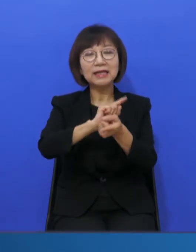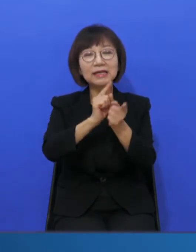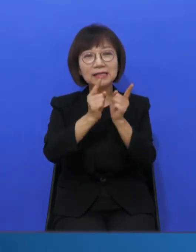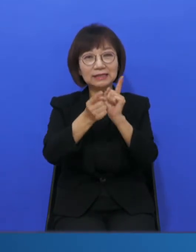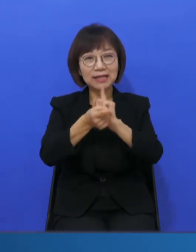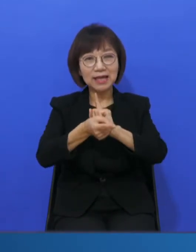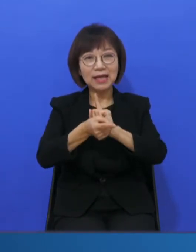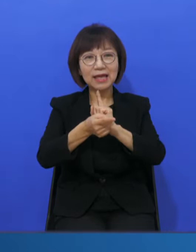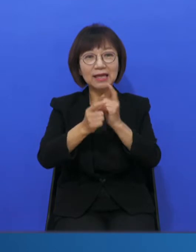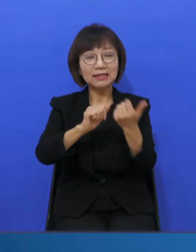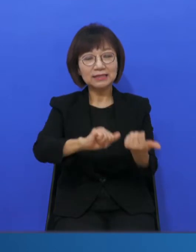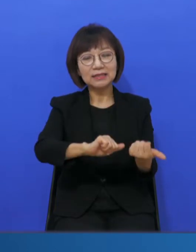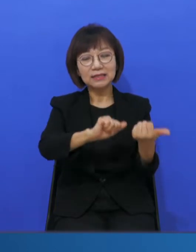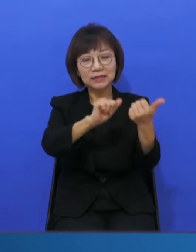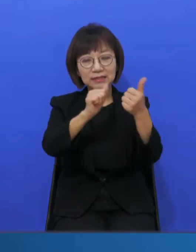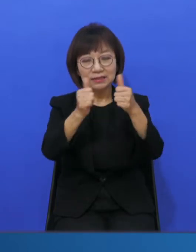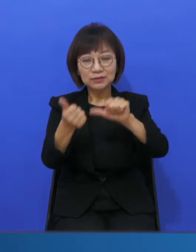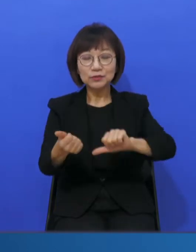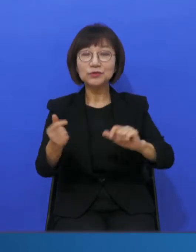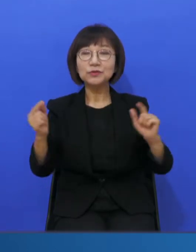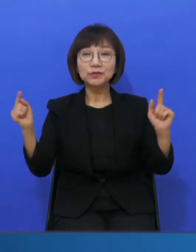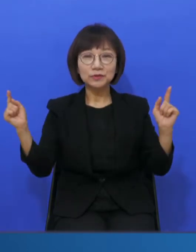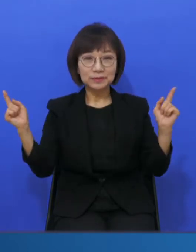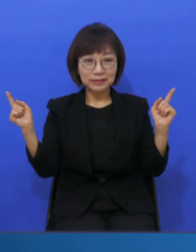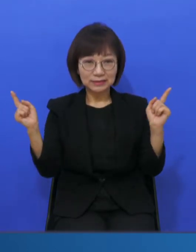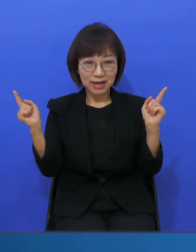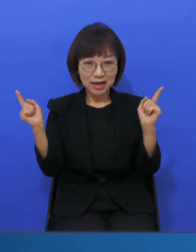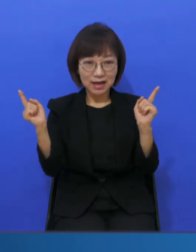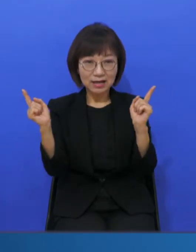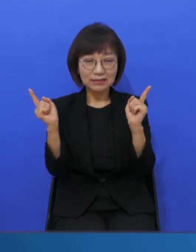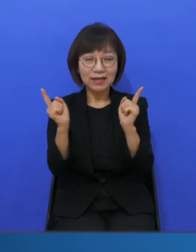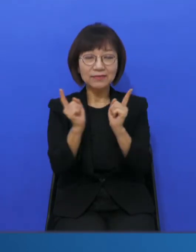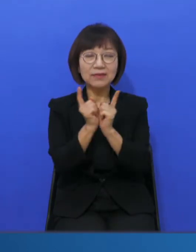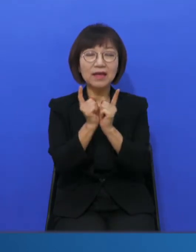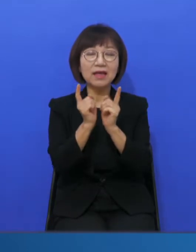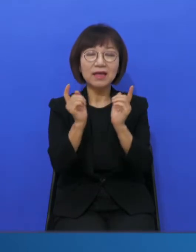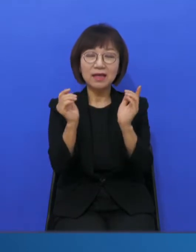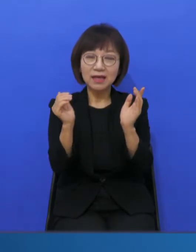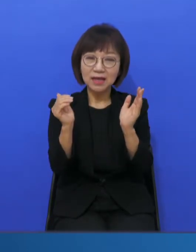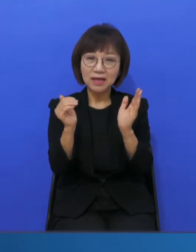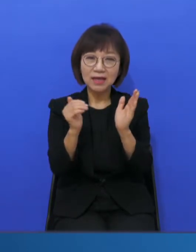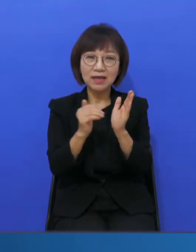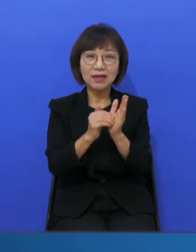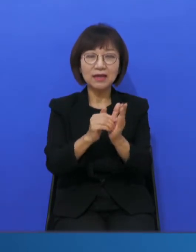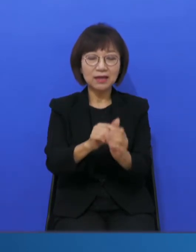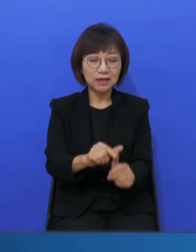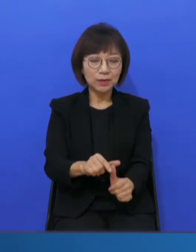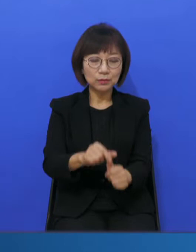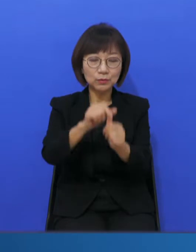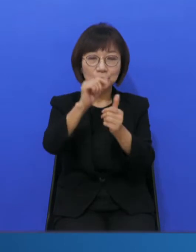우리 대신 죽임을 당했네